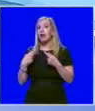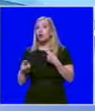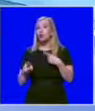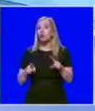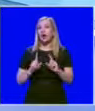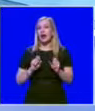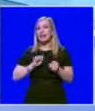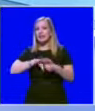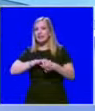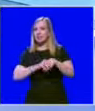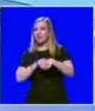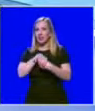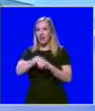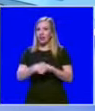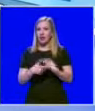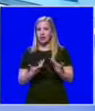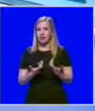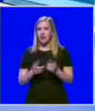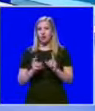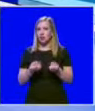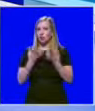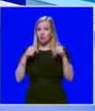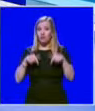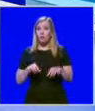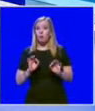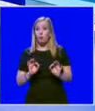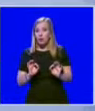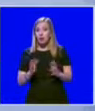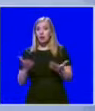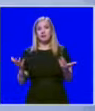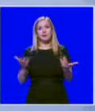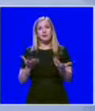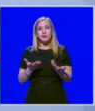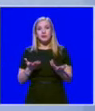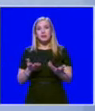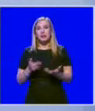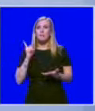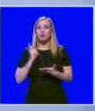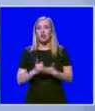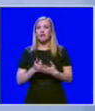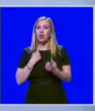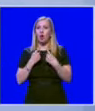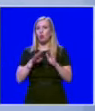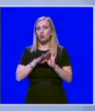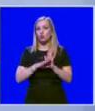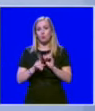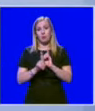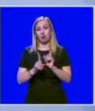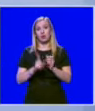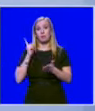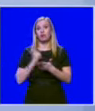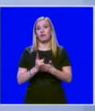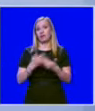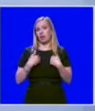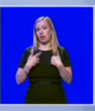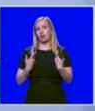отколкото извиването на ръце и това, което се случва в момента и поставянето на ултиматуми. Няма кой да ни поставя